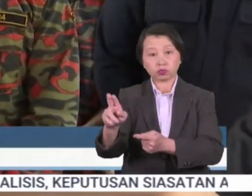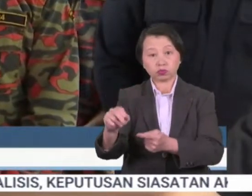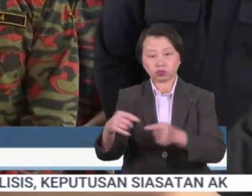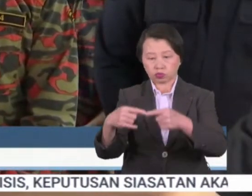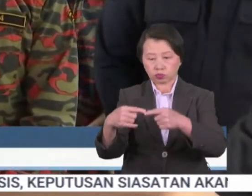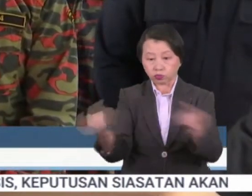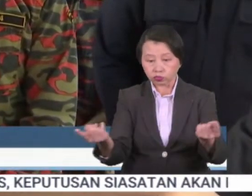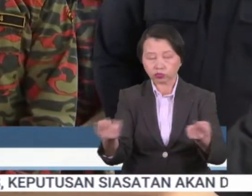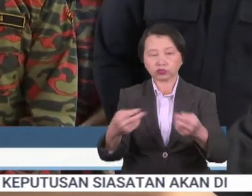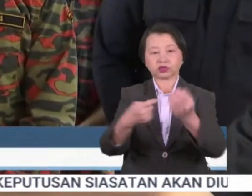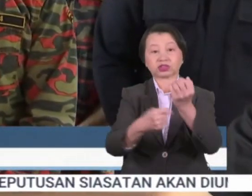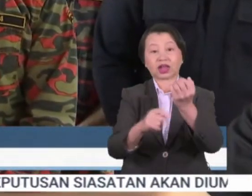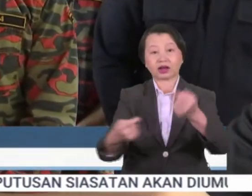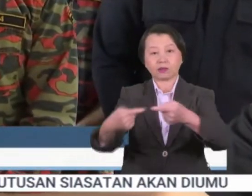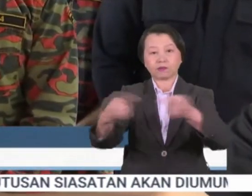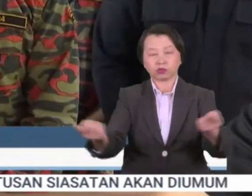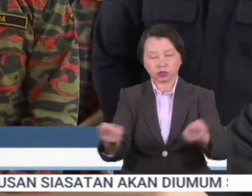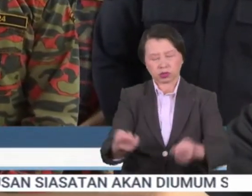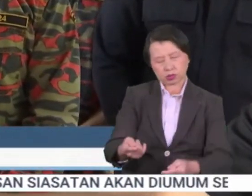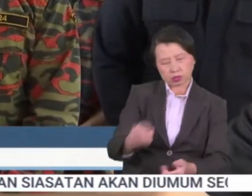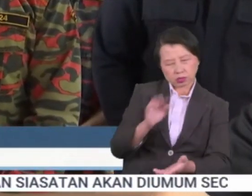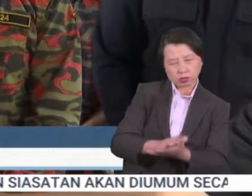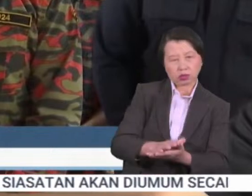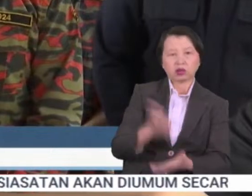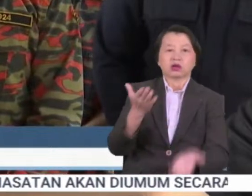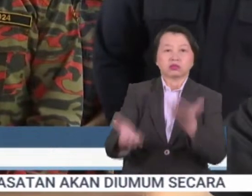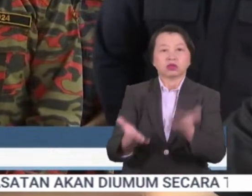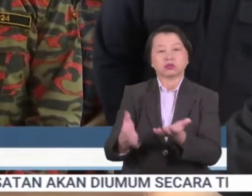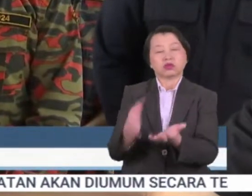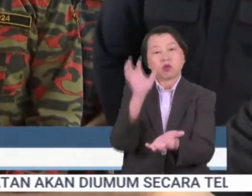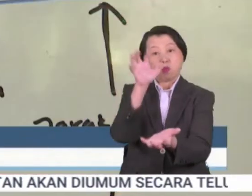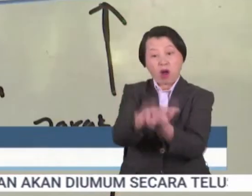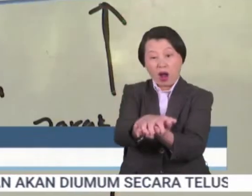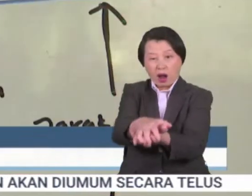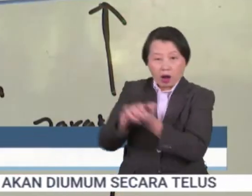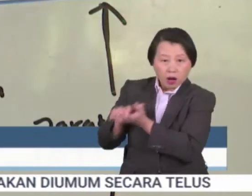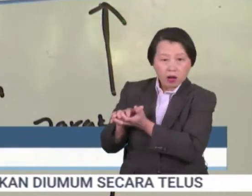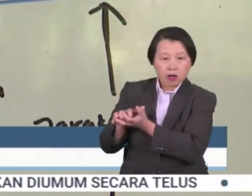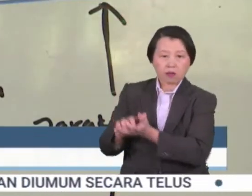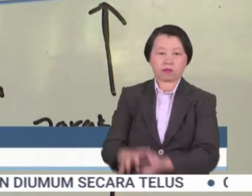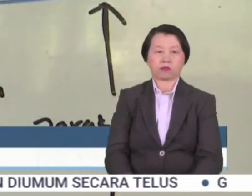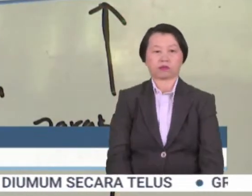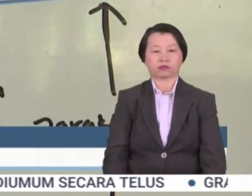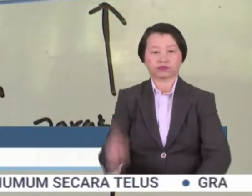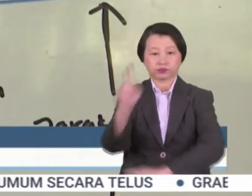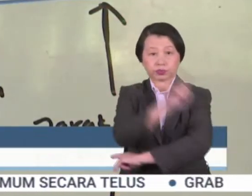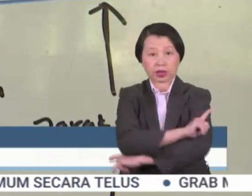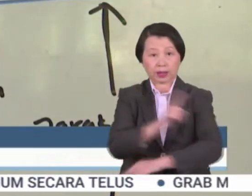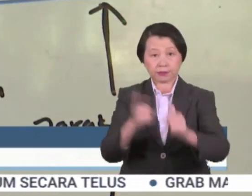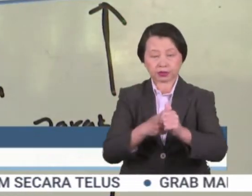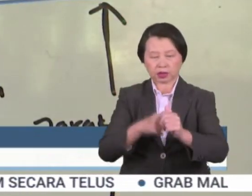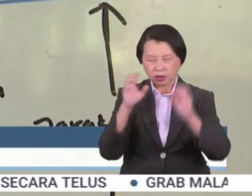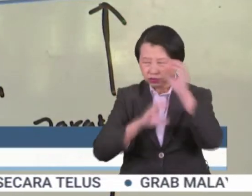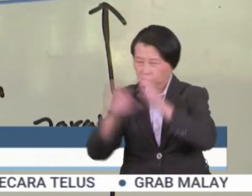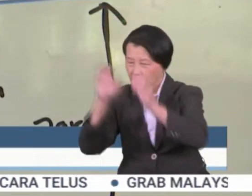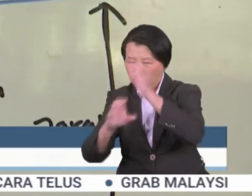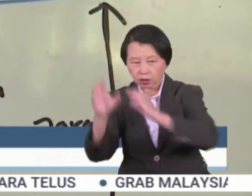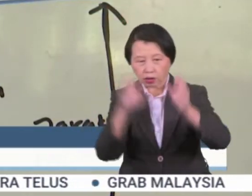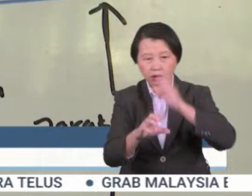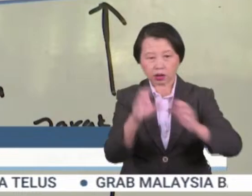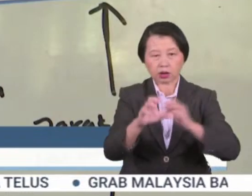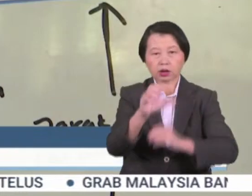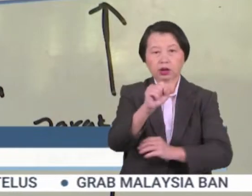percayai ini adalah serangan daripada waya hari pertama operasi mencari dan menyelamat